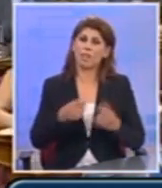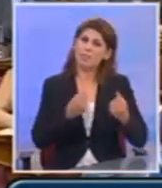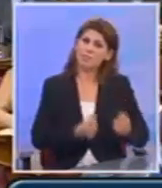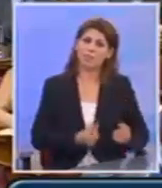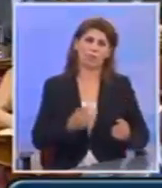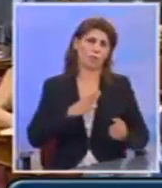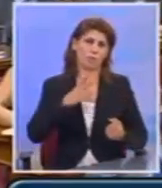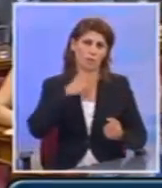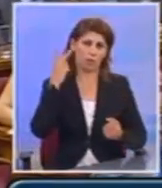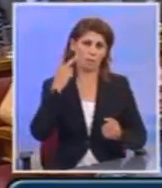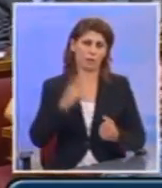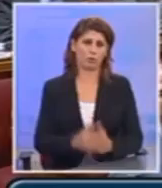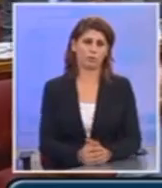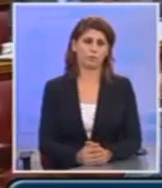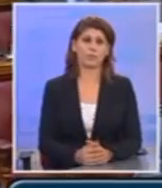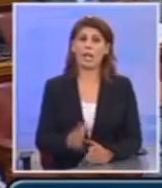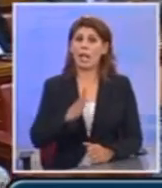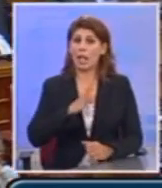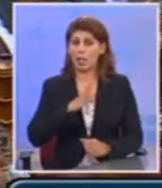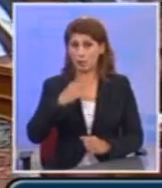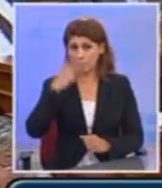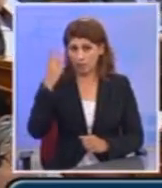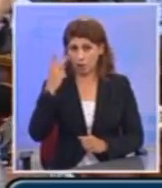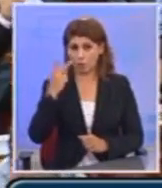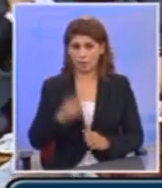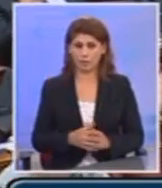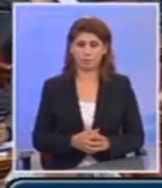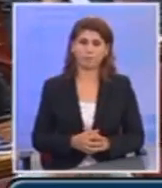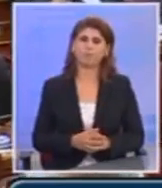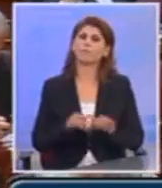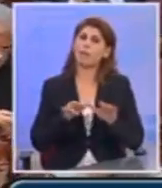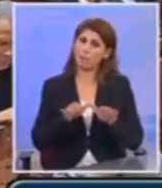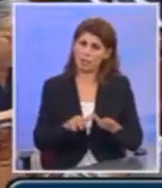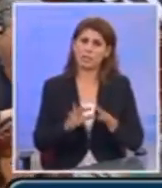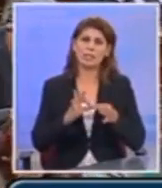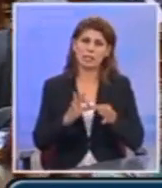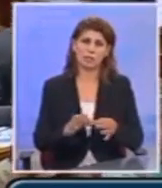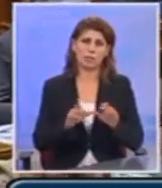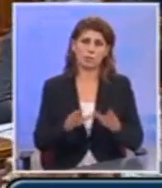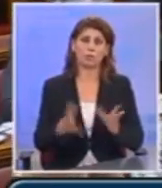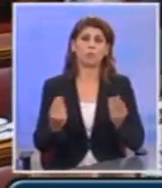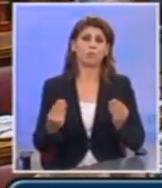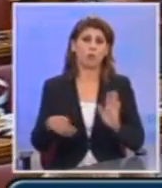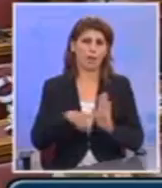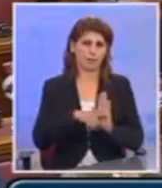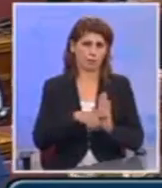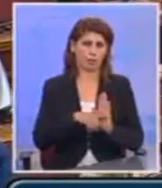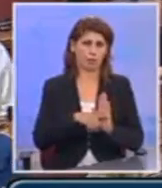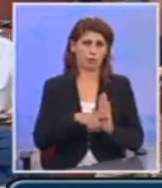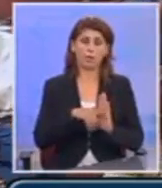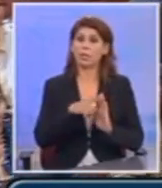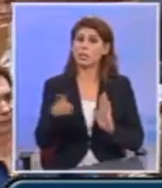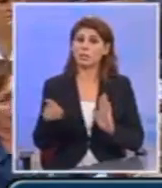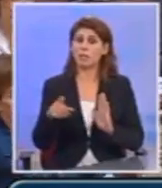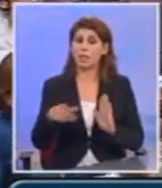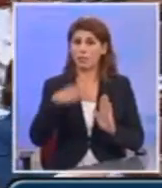ανθρωπίνων δικαιωμάτων τα ανθρώπινα δικαιώματα επηρεάζονται συνεχίζουν να επηρεάζονται πολύ αρνητικά και σε αυτά τα δικαιώματα